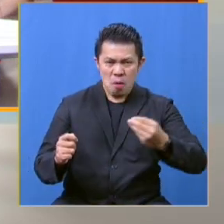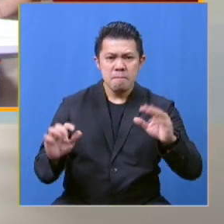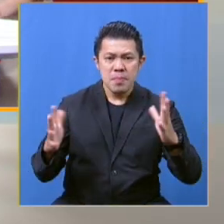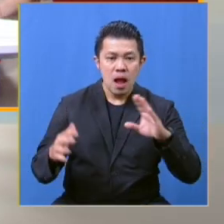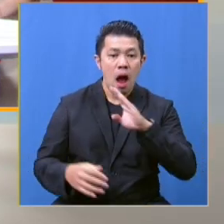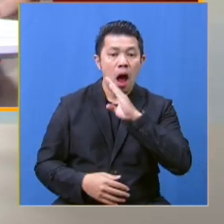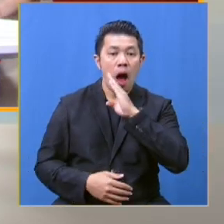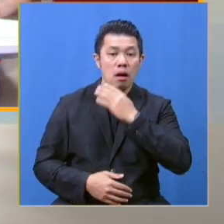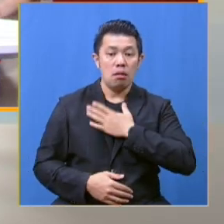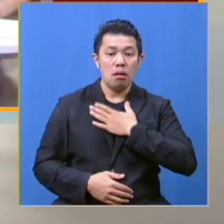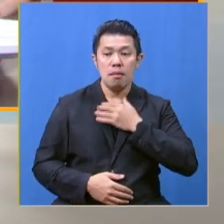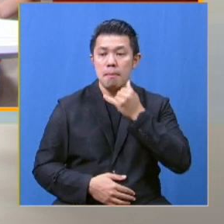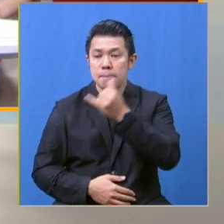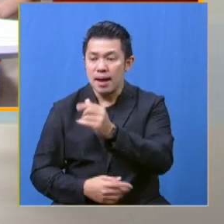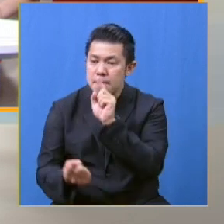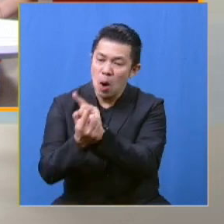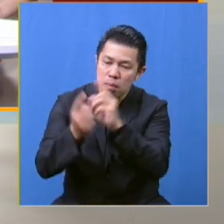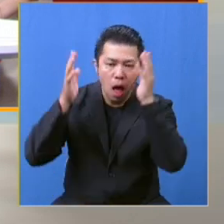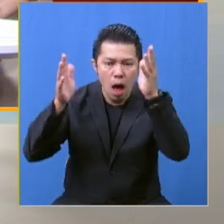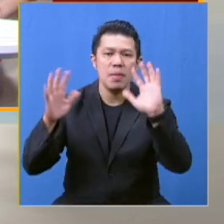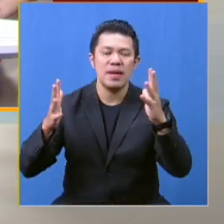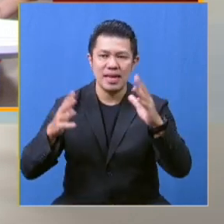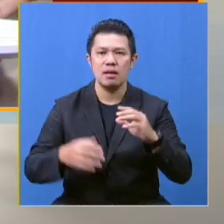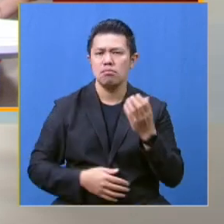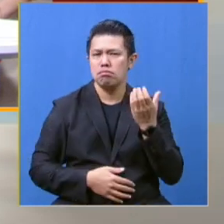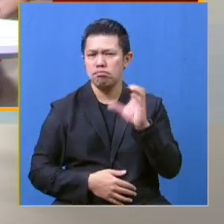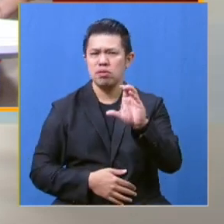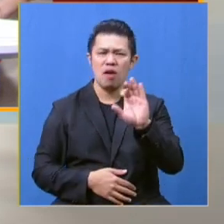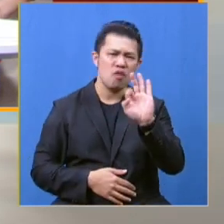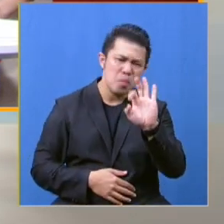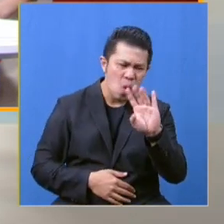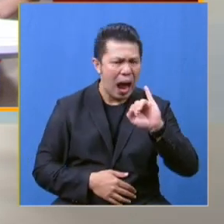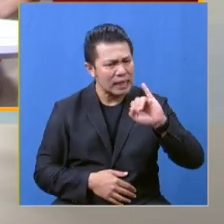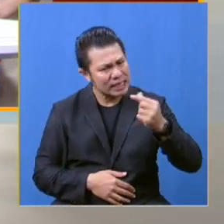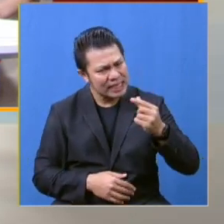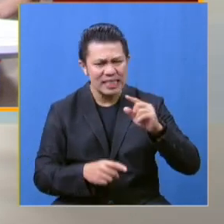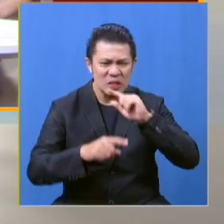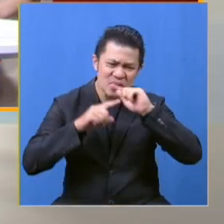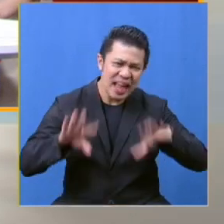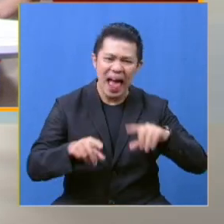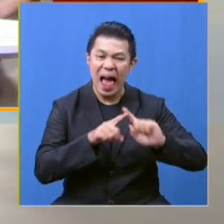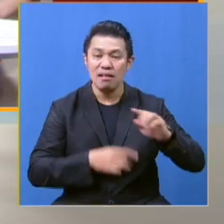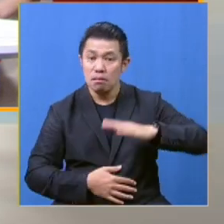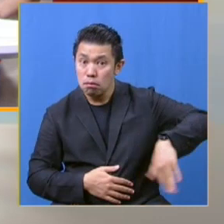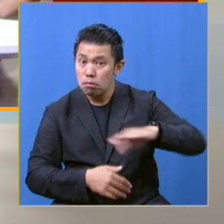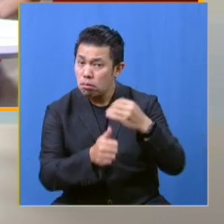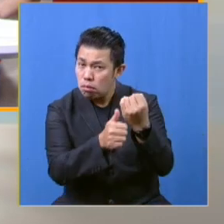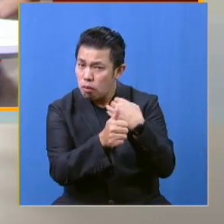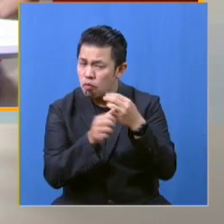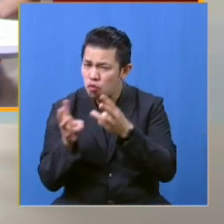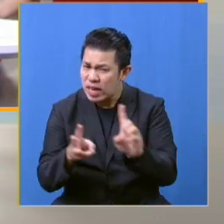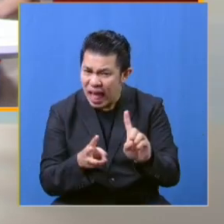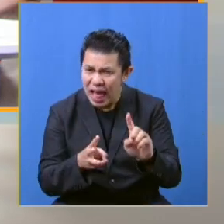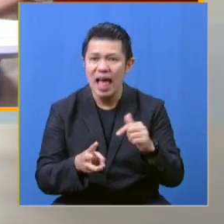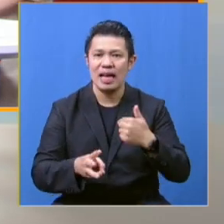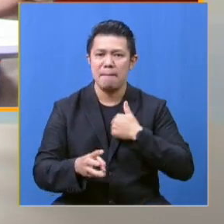าเราไม่ติดต่อกันแล้วก็โพสต์ลงทางโซเชียลมีเดีย ค ุณผู้ชมมีวิธีการแนะนำอย่างไรบ้างในเรื่องของการ